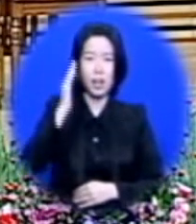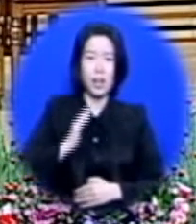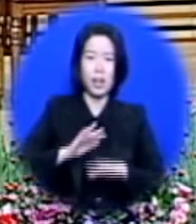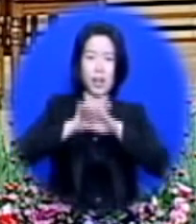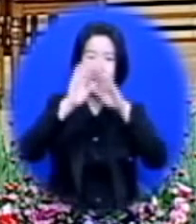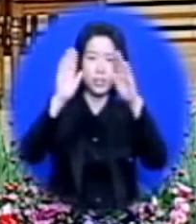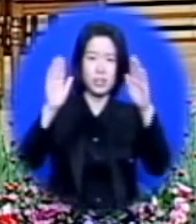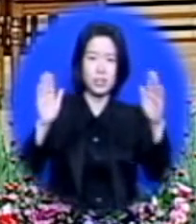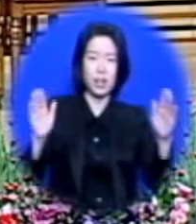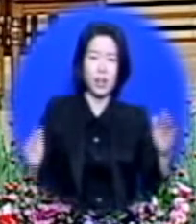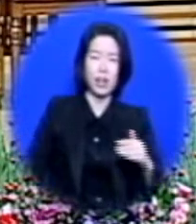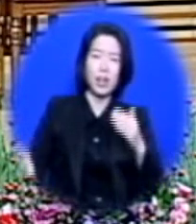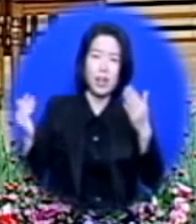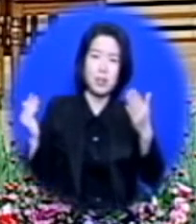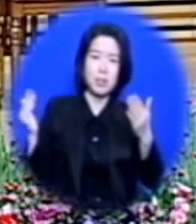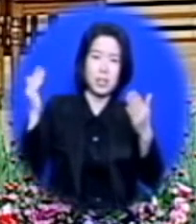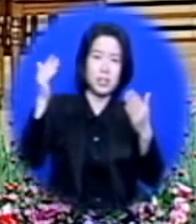아아 드래